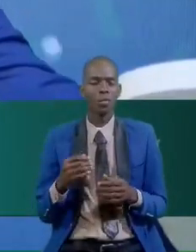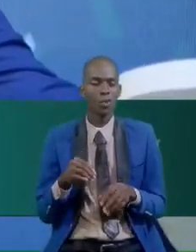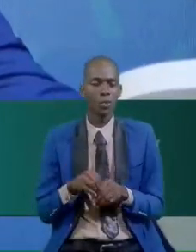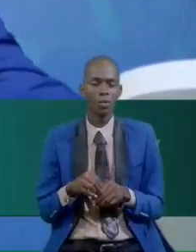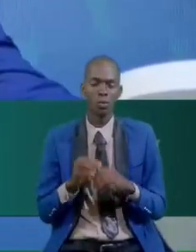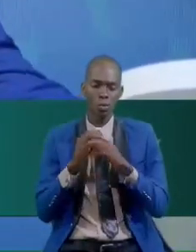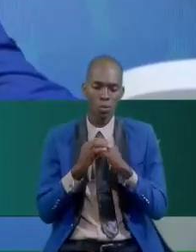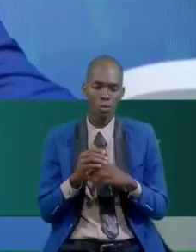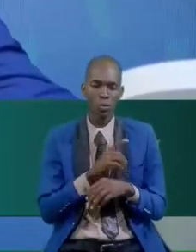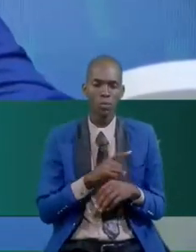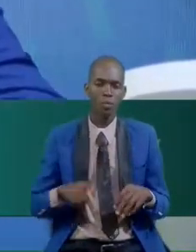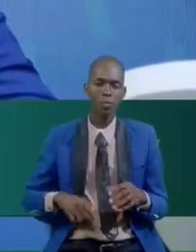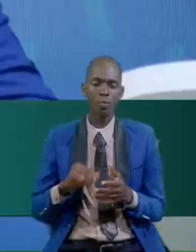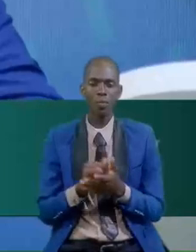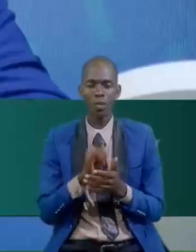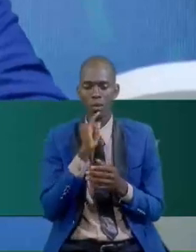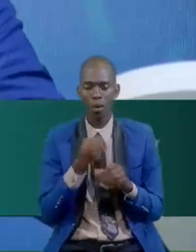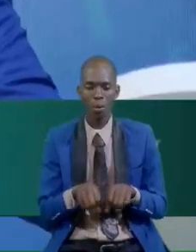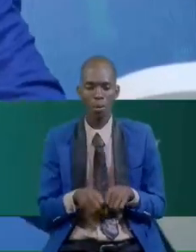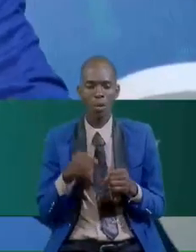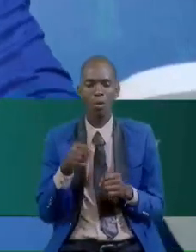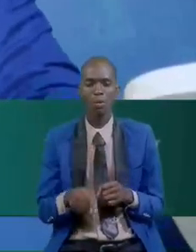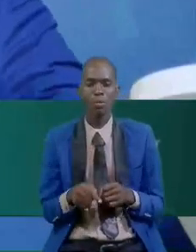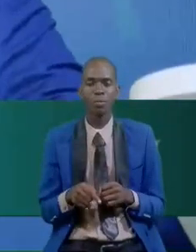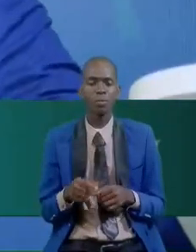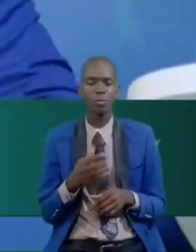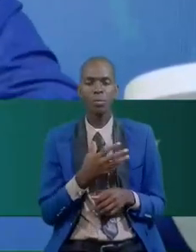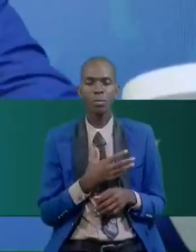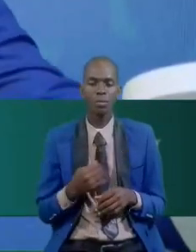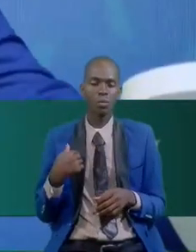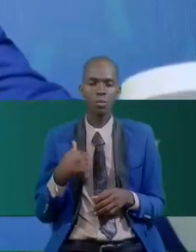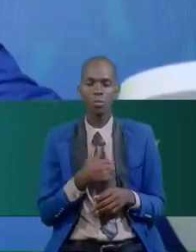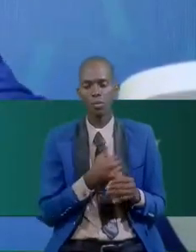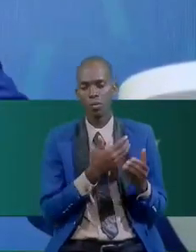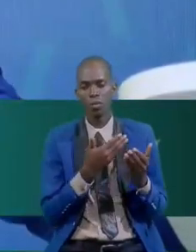Est-ce qu'il y a l'adoration du Seigneur qui a été renversée?